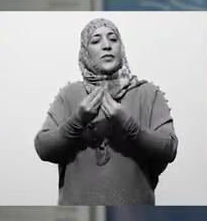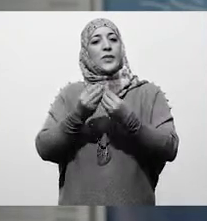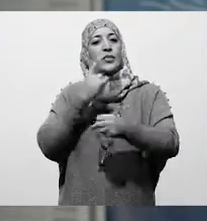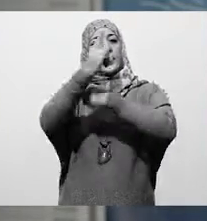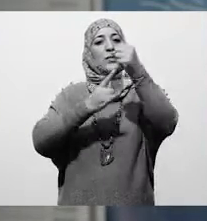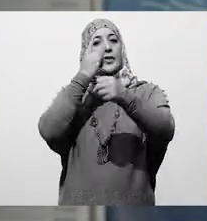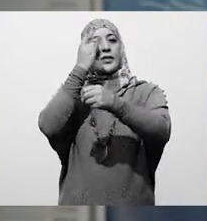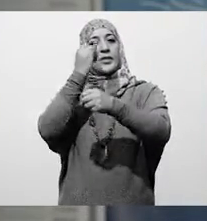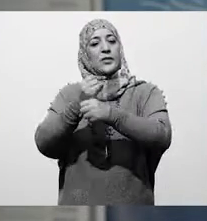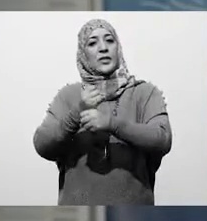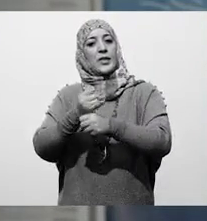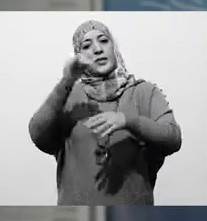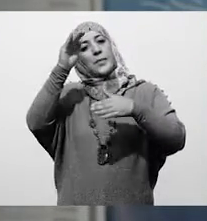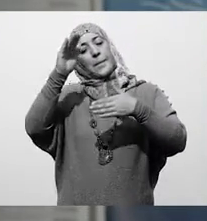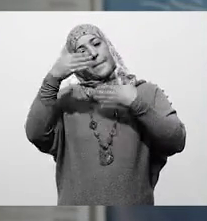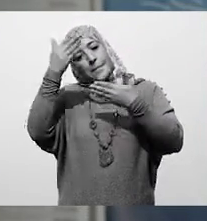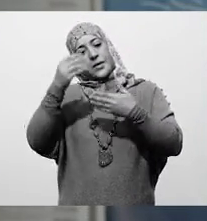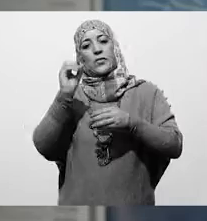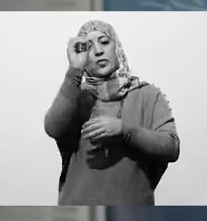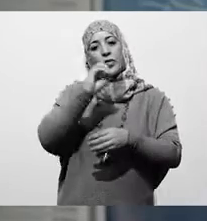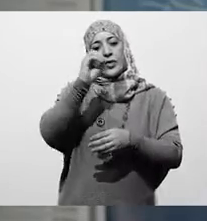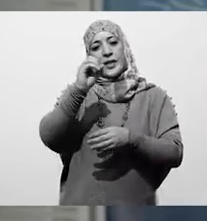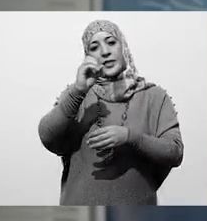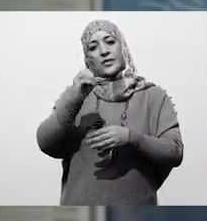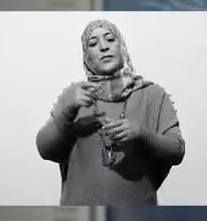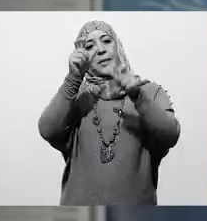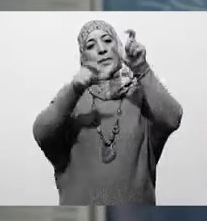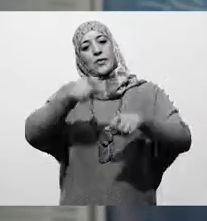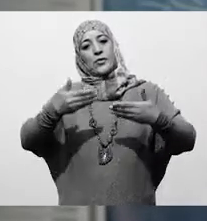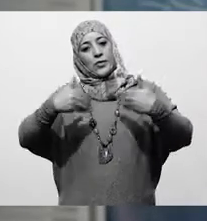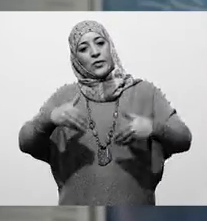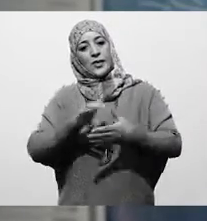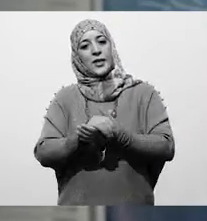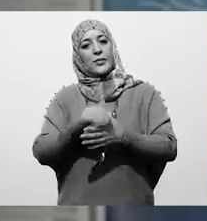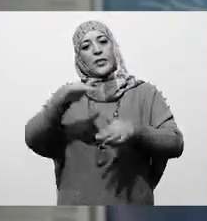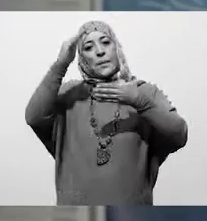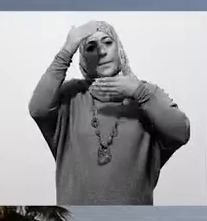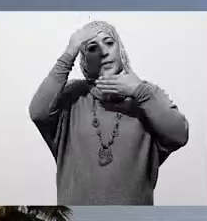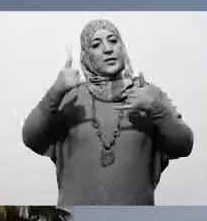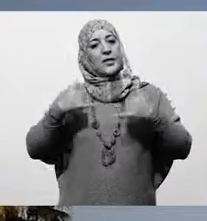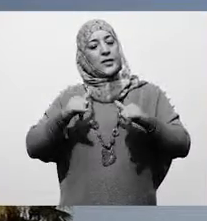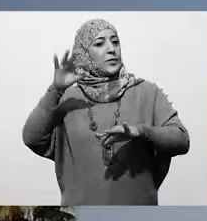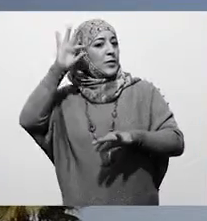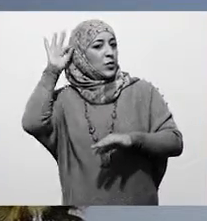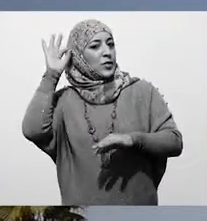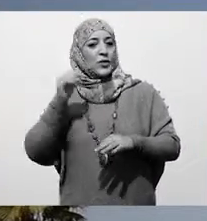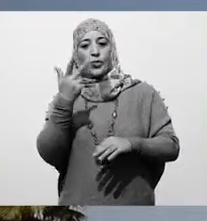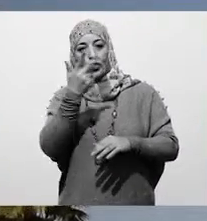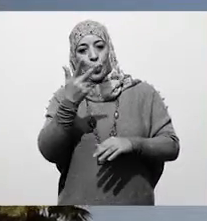Handicap International au Maghreb avec des organisations de personnes handicapées du Maroc, de l'Algérie et de la